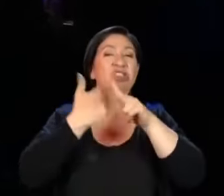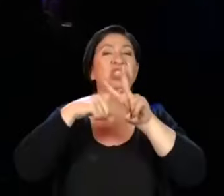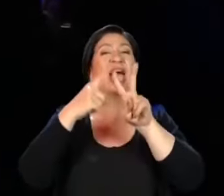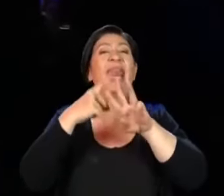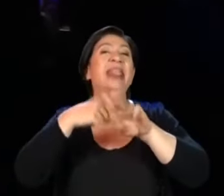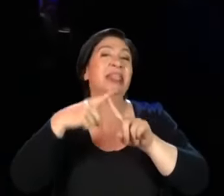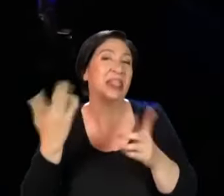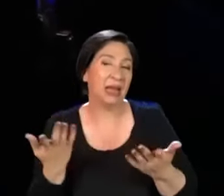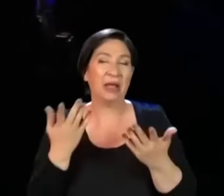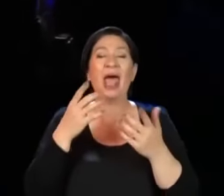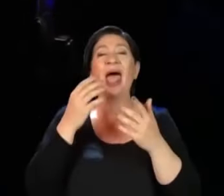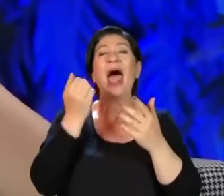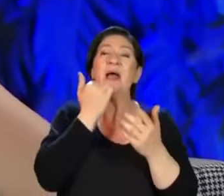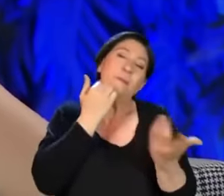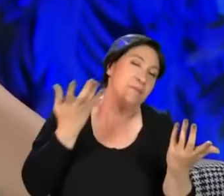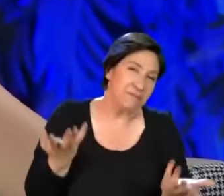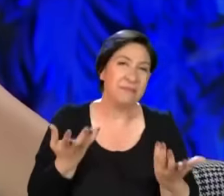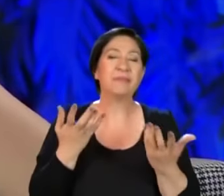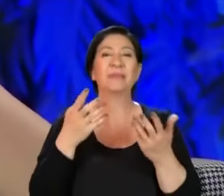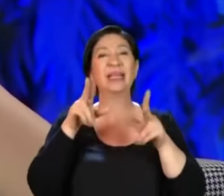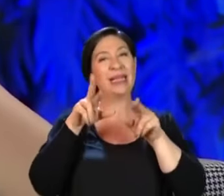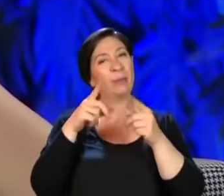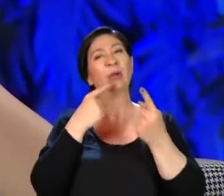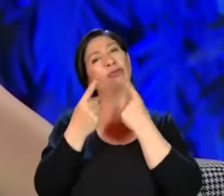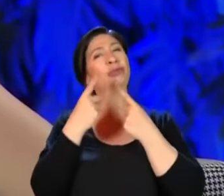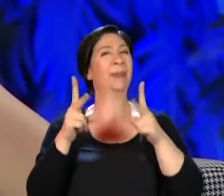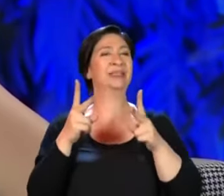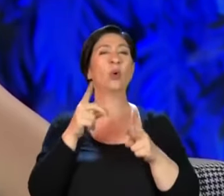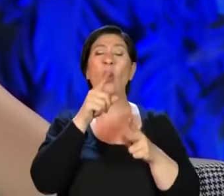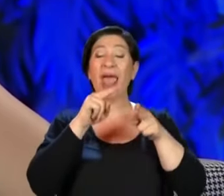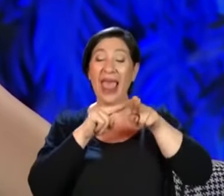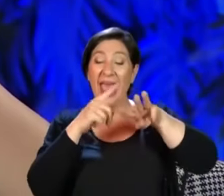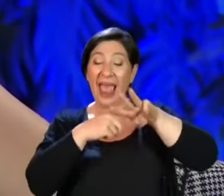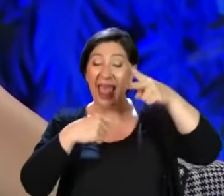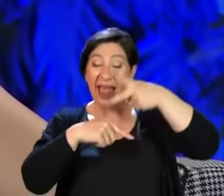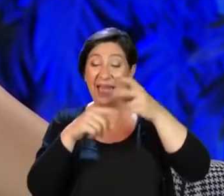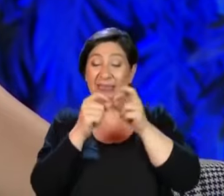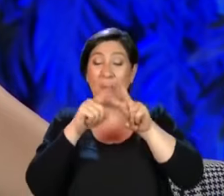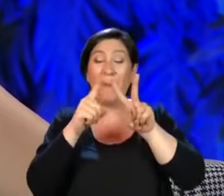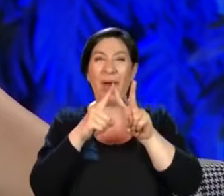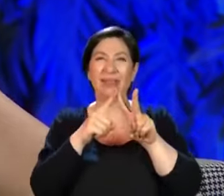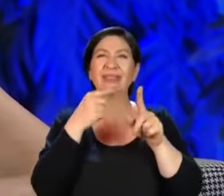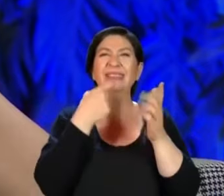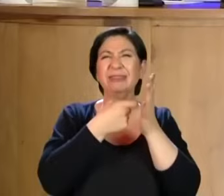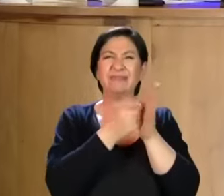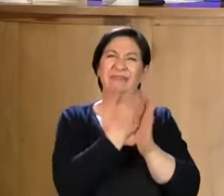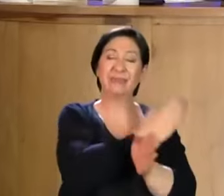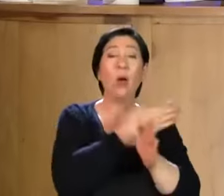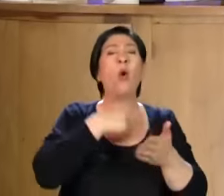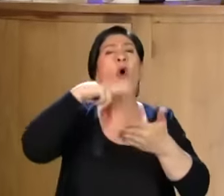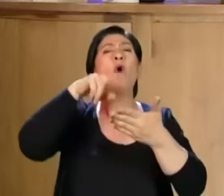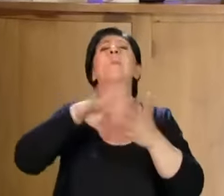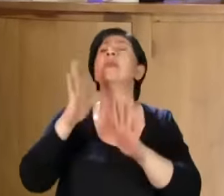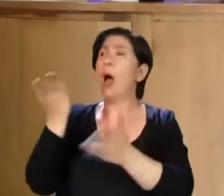da erotizmi Eee diyebiliriz ben okumadım Fakat anlatılanlardan biliyorum sonra aynı Geri